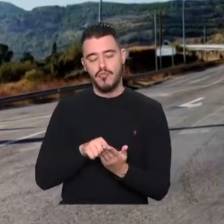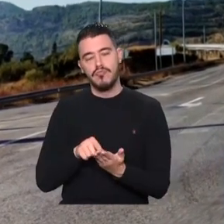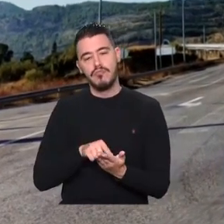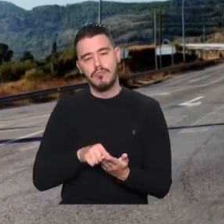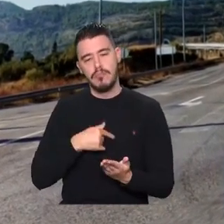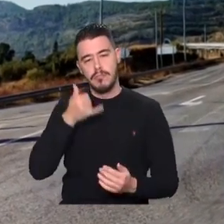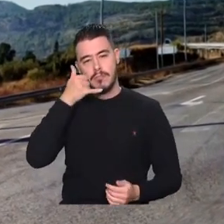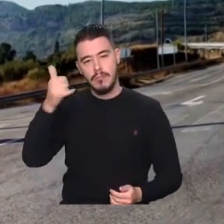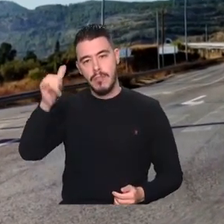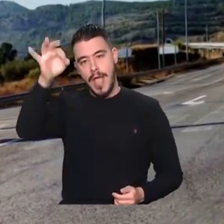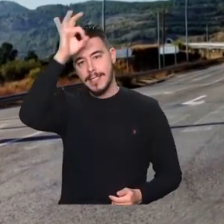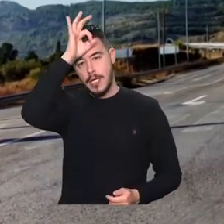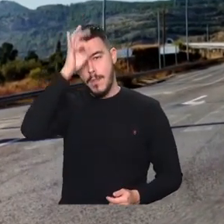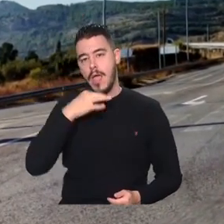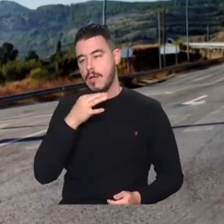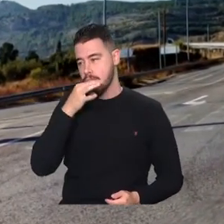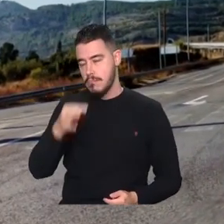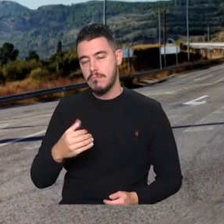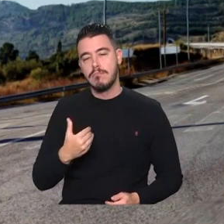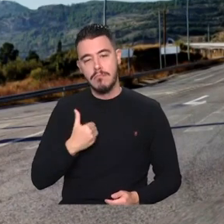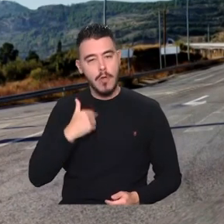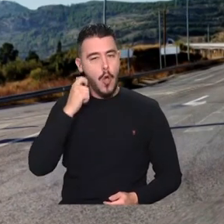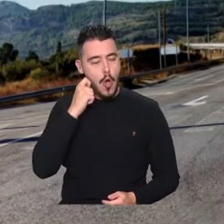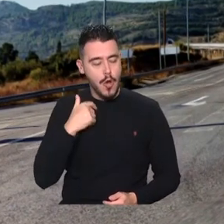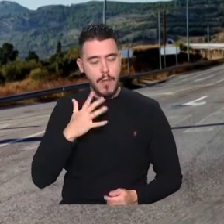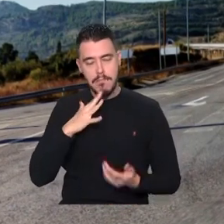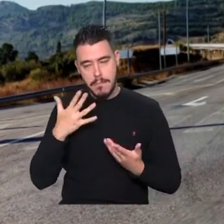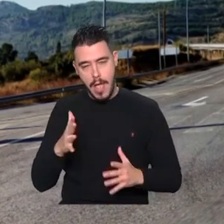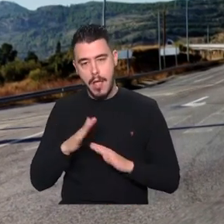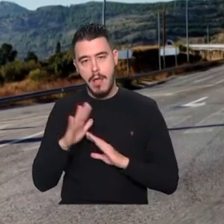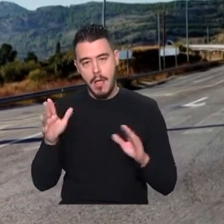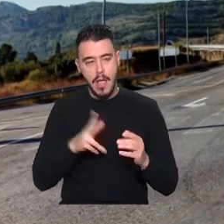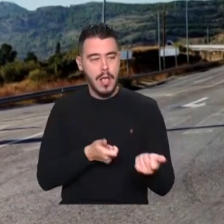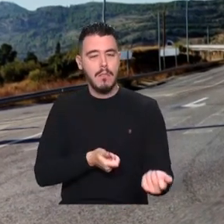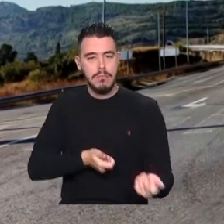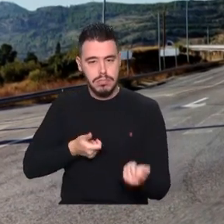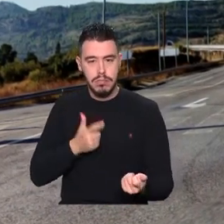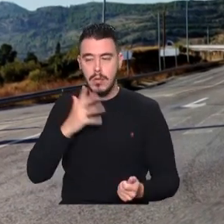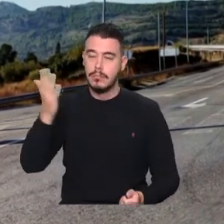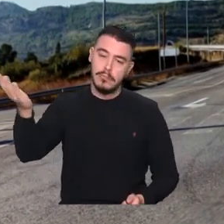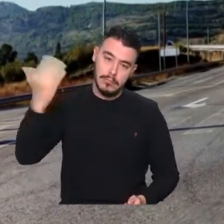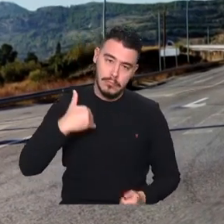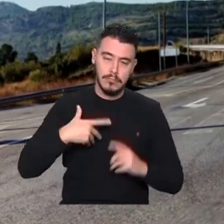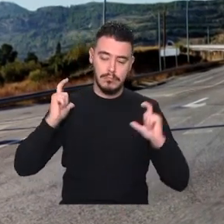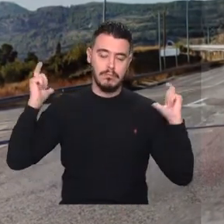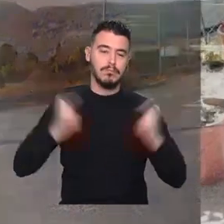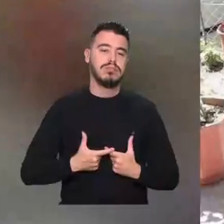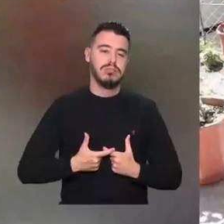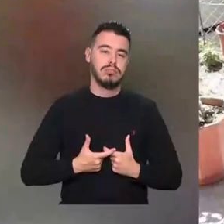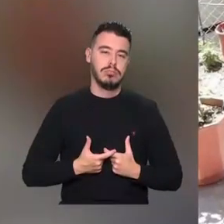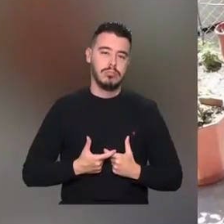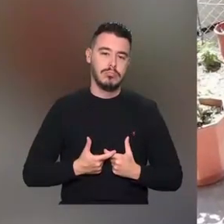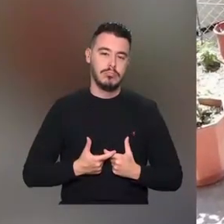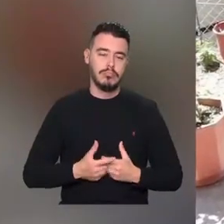αστυνομία, λέγοντας και αναλύοντας την πράξη του και ζητώντας από τους αστυνομικούς να έρθουν για να τον συλλάβουν. Το οποίο και συνέβη.